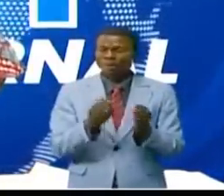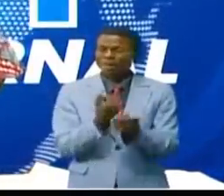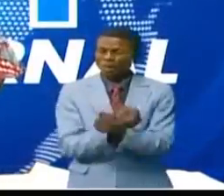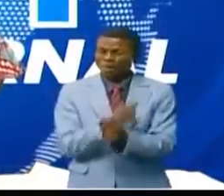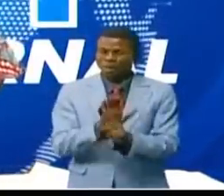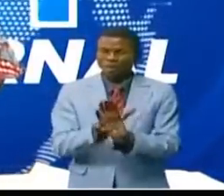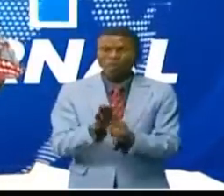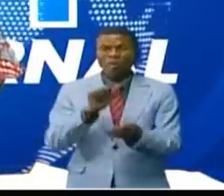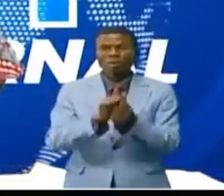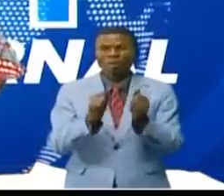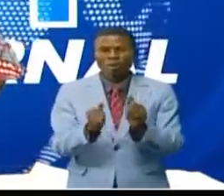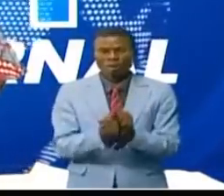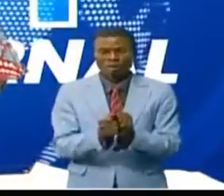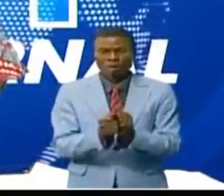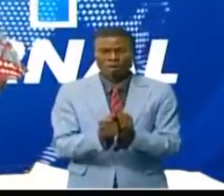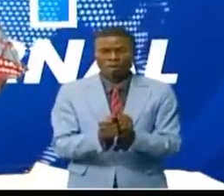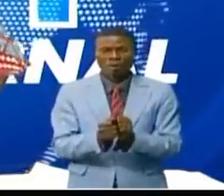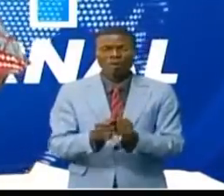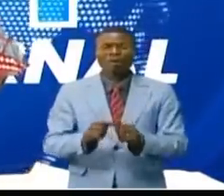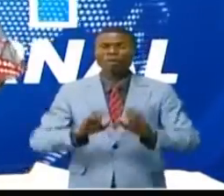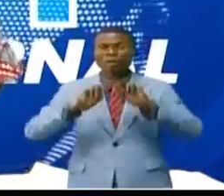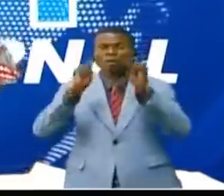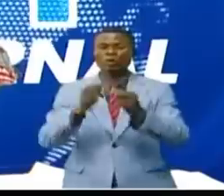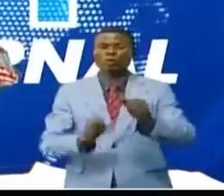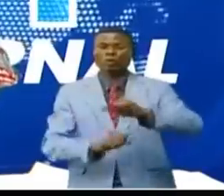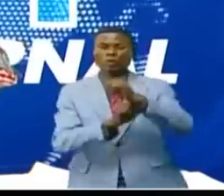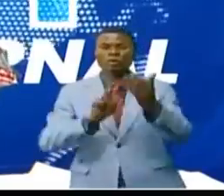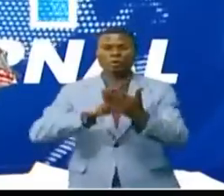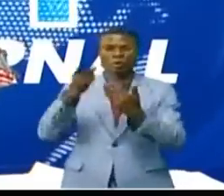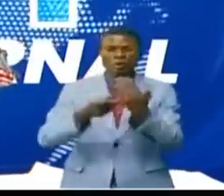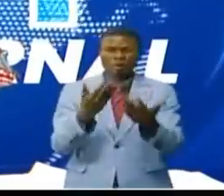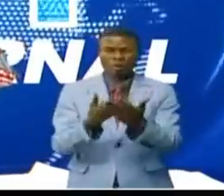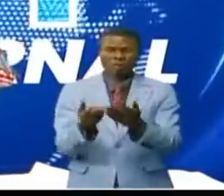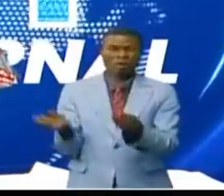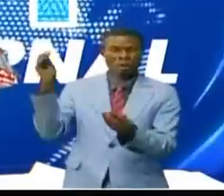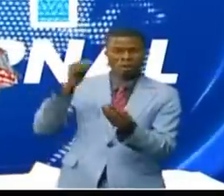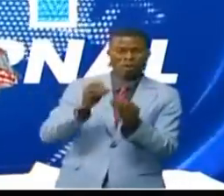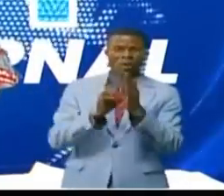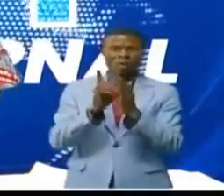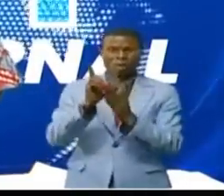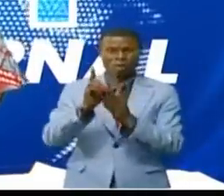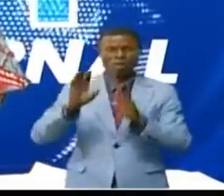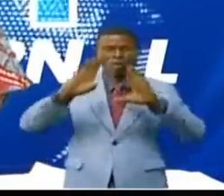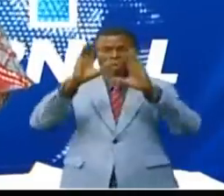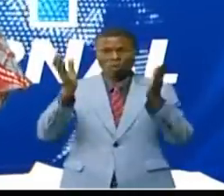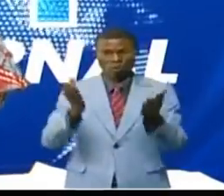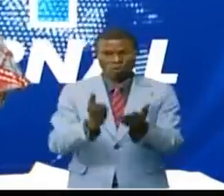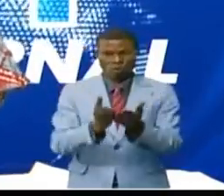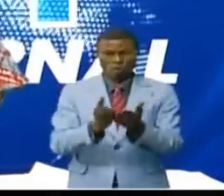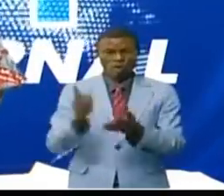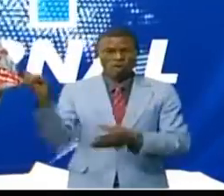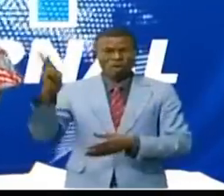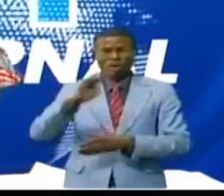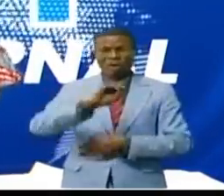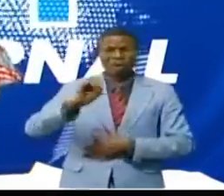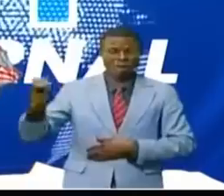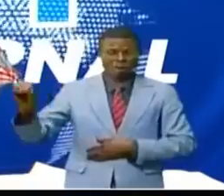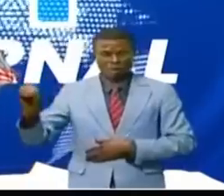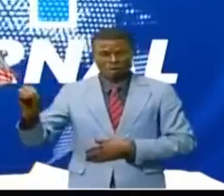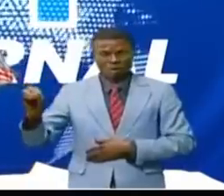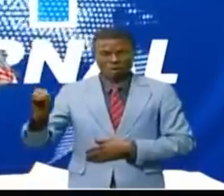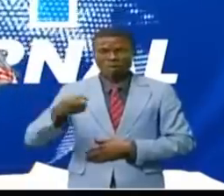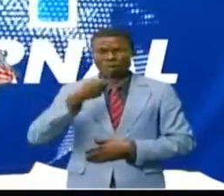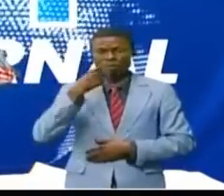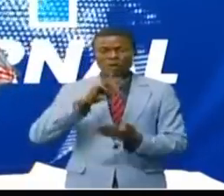La situation, la cellule d'appui au programme d'urgence intégré de développement communautaire et le Kasaï oriental table sur